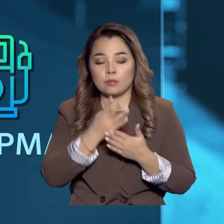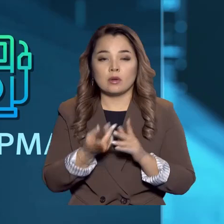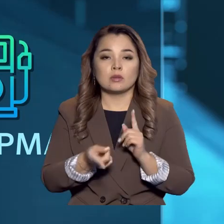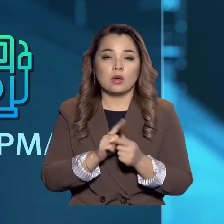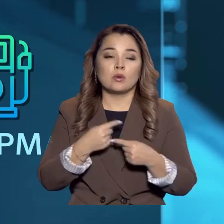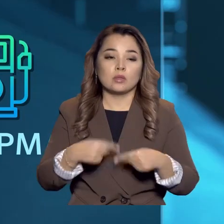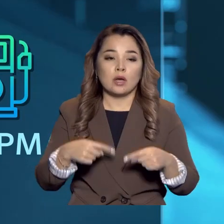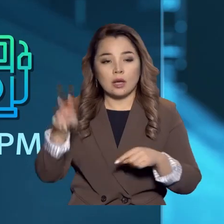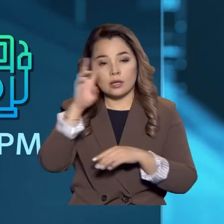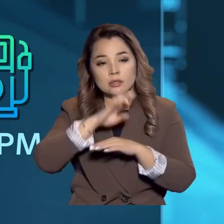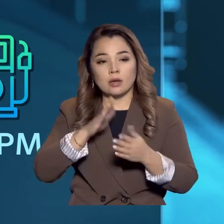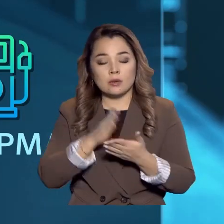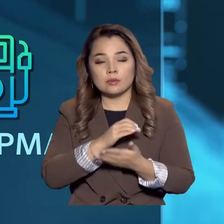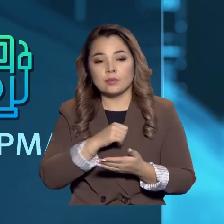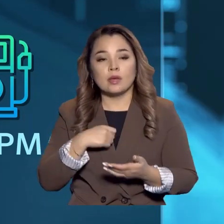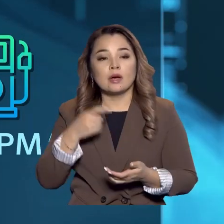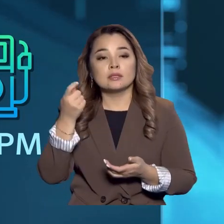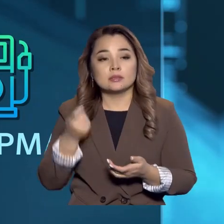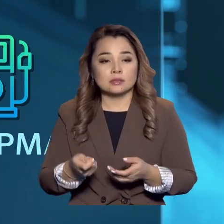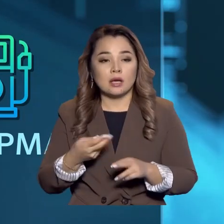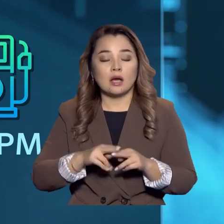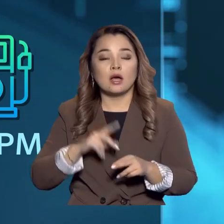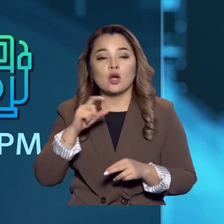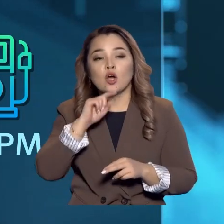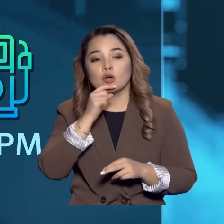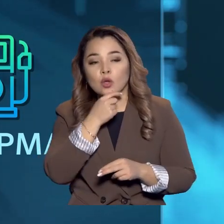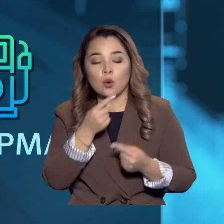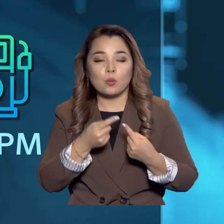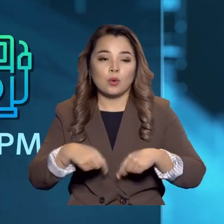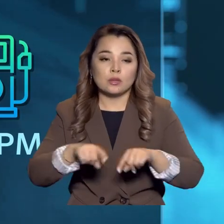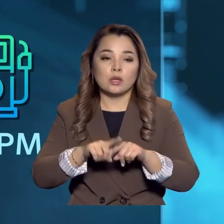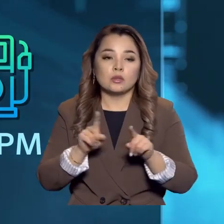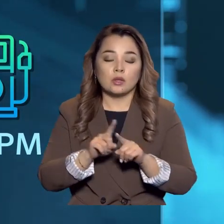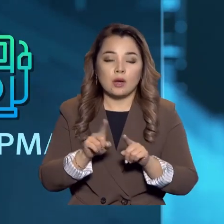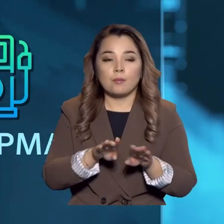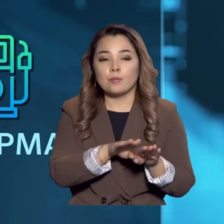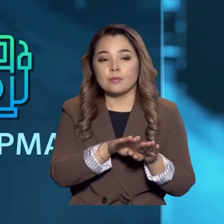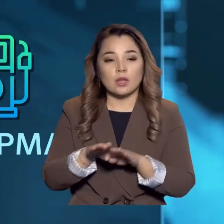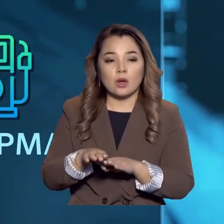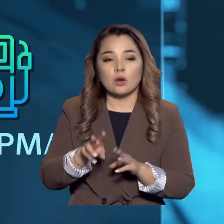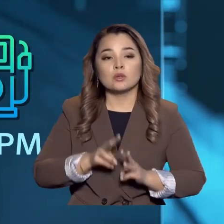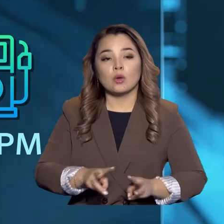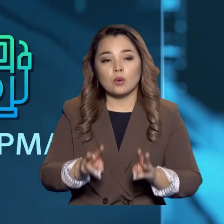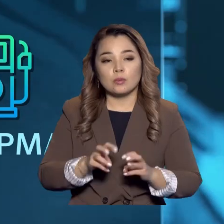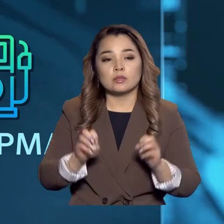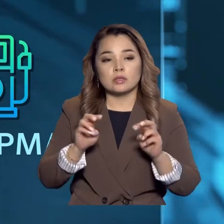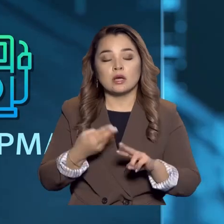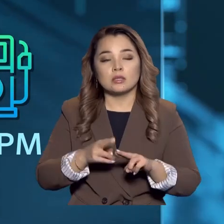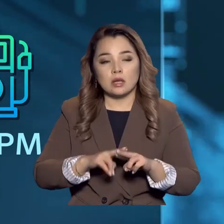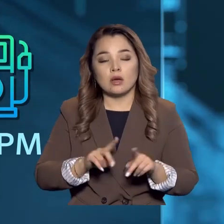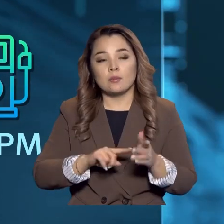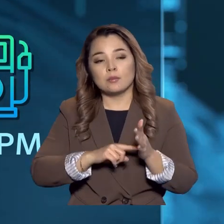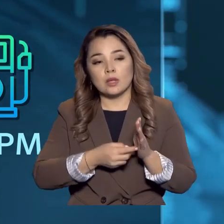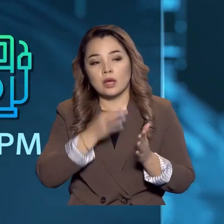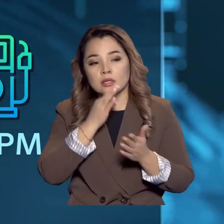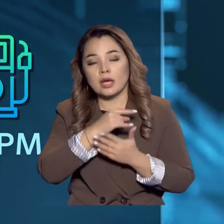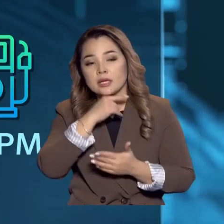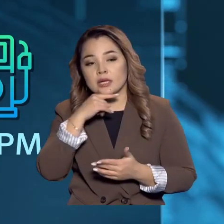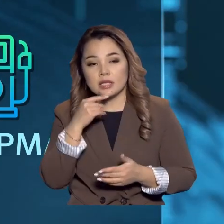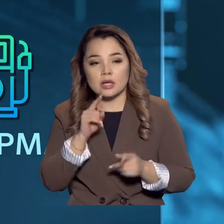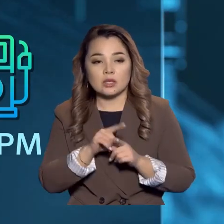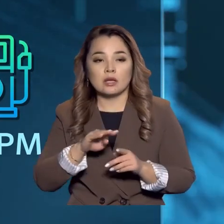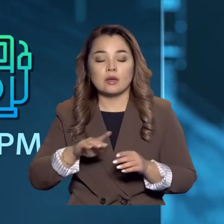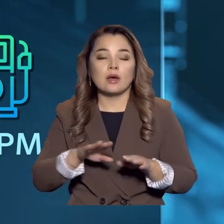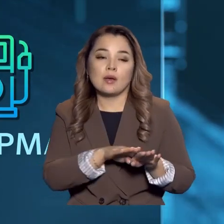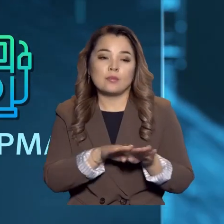елдермен салыстырғанда әлдеқайда арзан. Сол үшін экономикалық одақ аясында және бірыңғай отын нарығын құру мақсатында бағалар Ресейдегімен